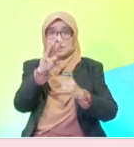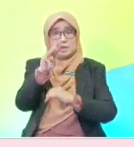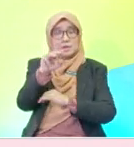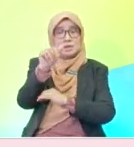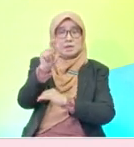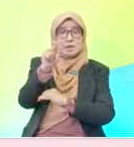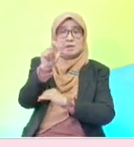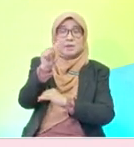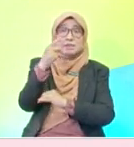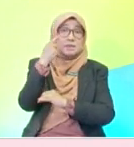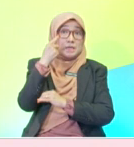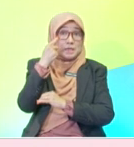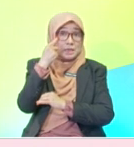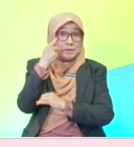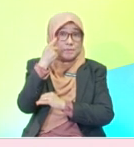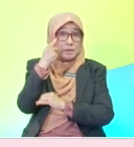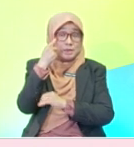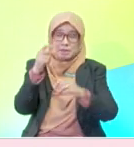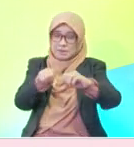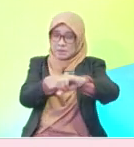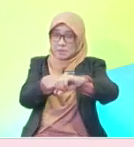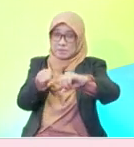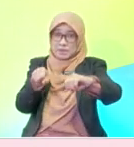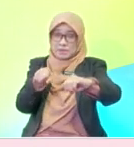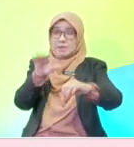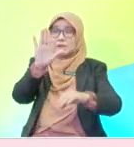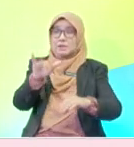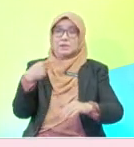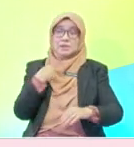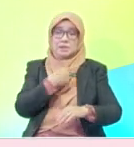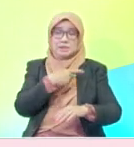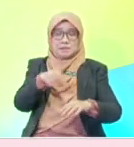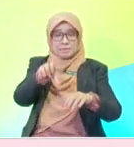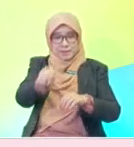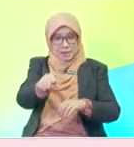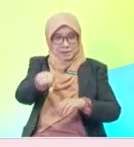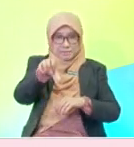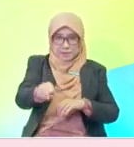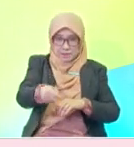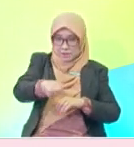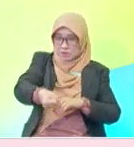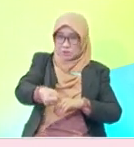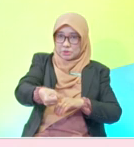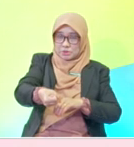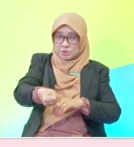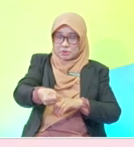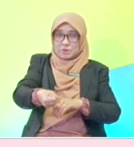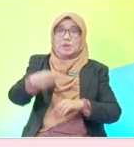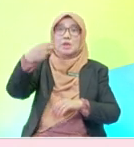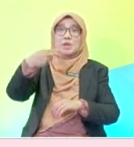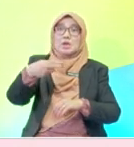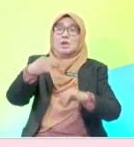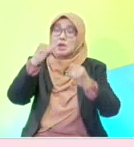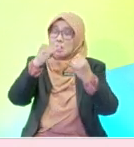parang. Okey, manakala di bahagian yang dipegang itu kita panggil hulu parang. Okey, mana mulut parang cikgu? Mata dah